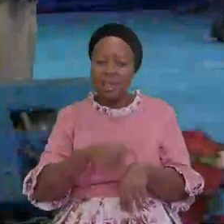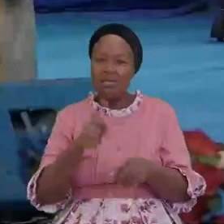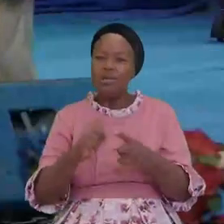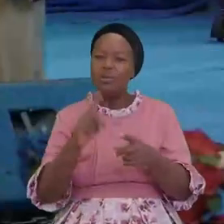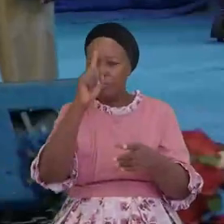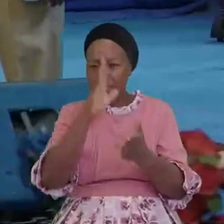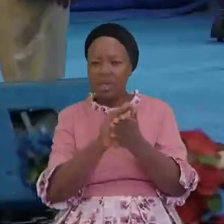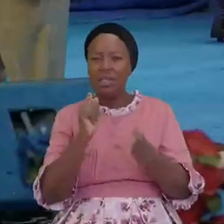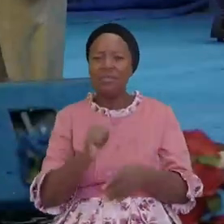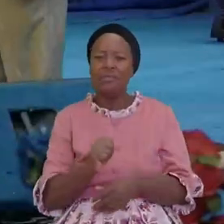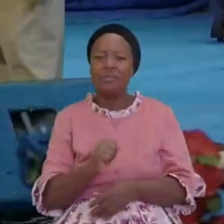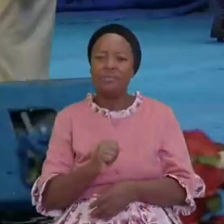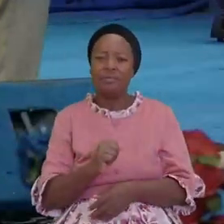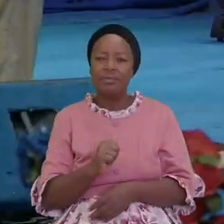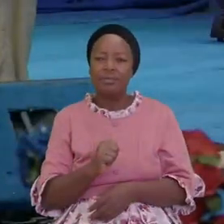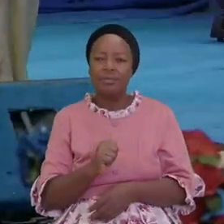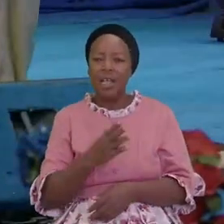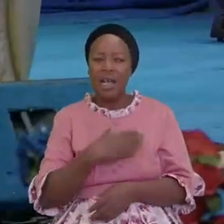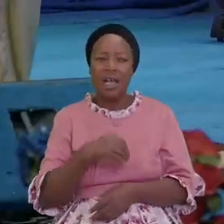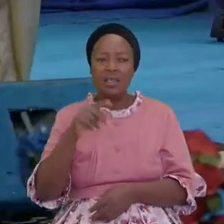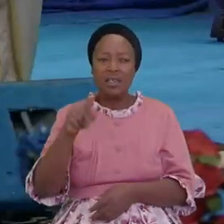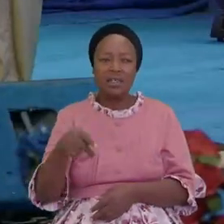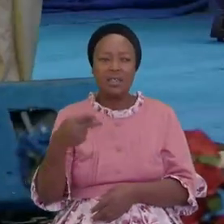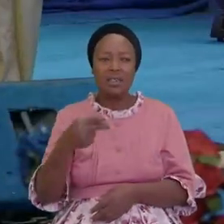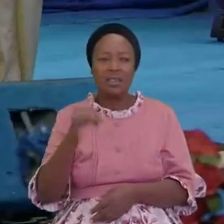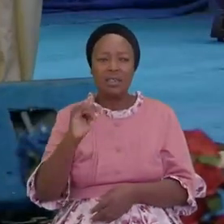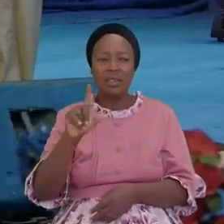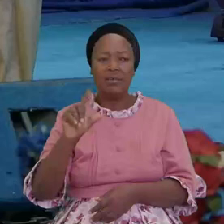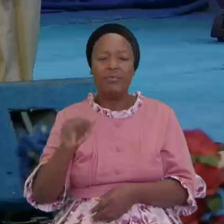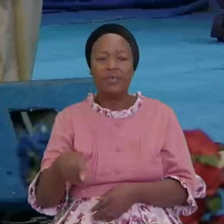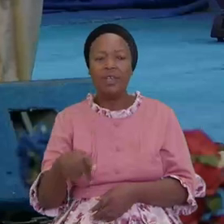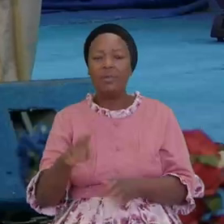Le jour que tu entends parler de Christ, c'est en ce moment-là qu'il faut croire.